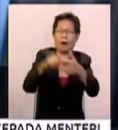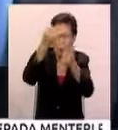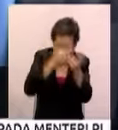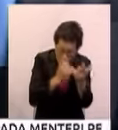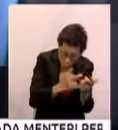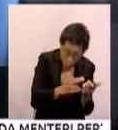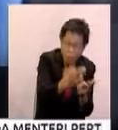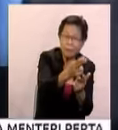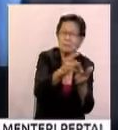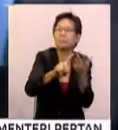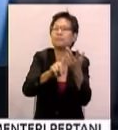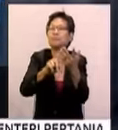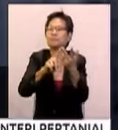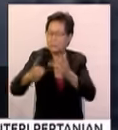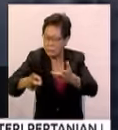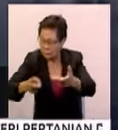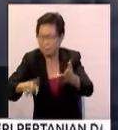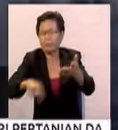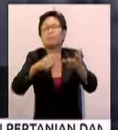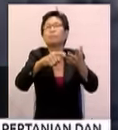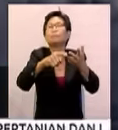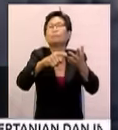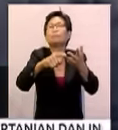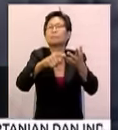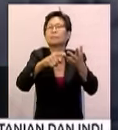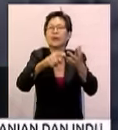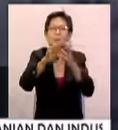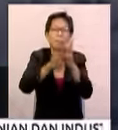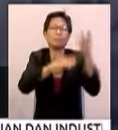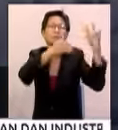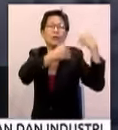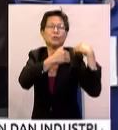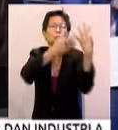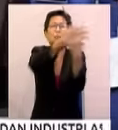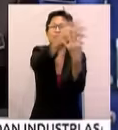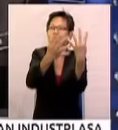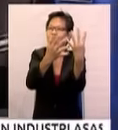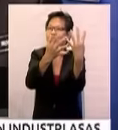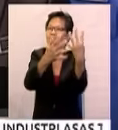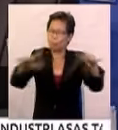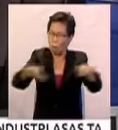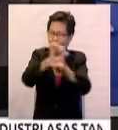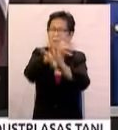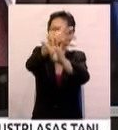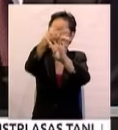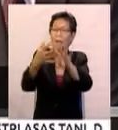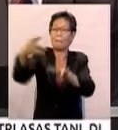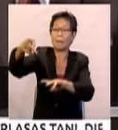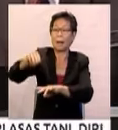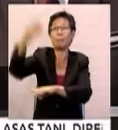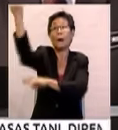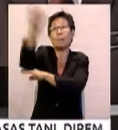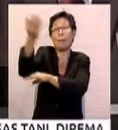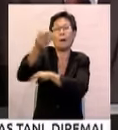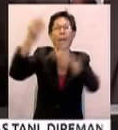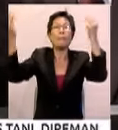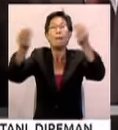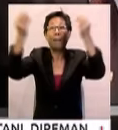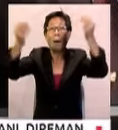beramanah, berdisiplin dan bertanggungjawab. Perdana Menteri berucap pada